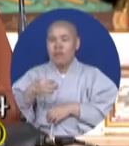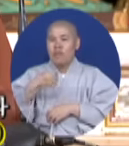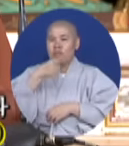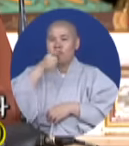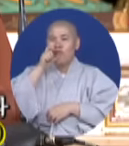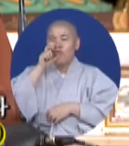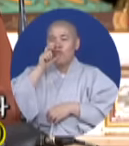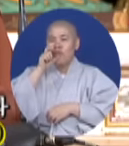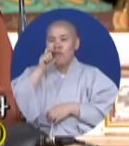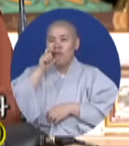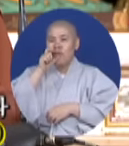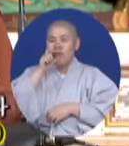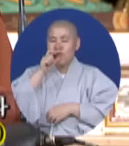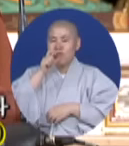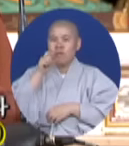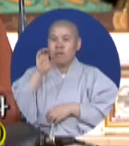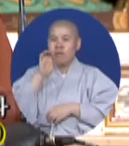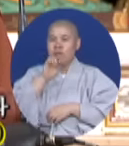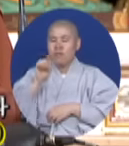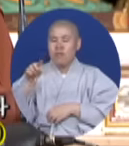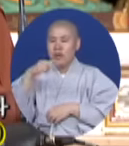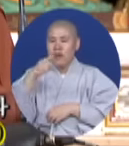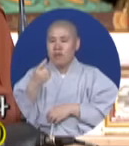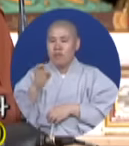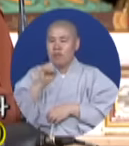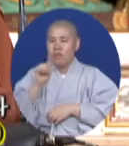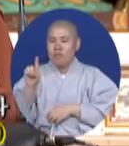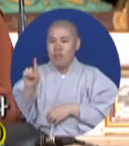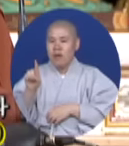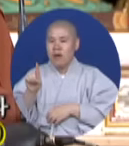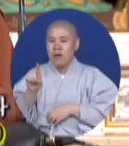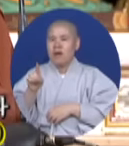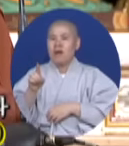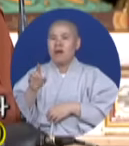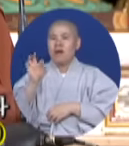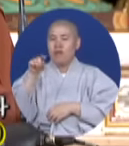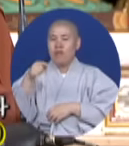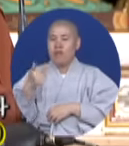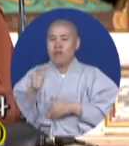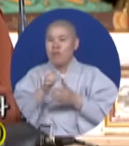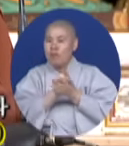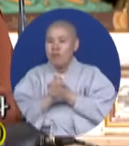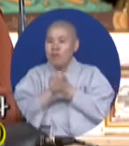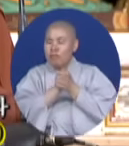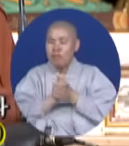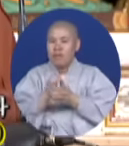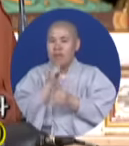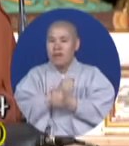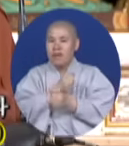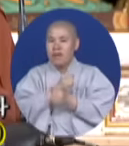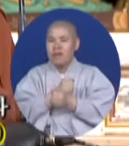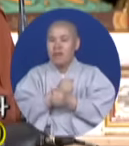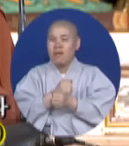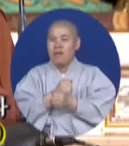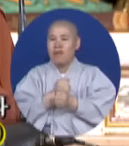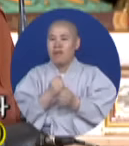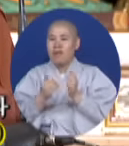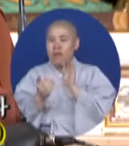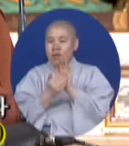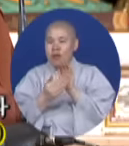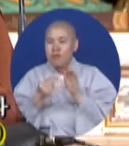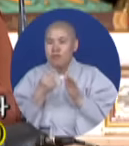물수파도파 물과 파도가 원흉해요. 또 물과 파도가 걸림이 없어요.